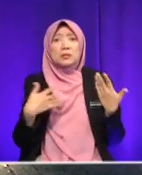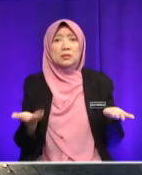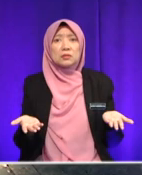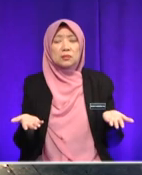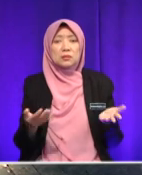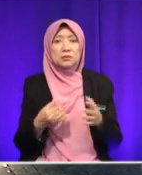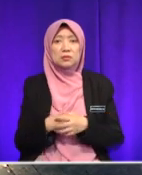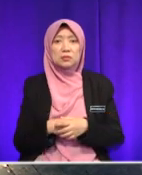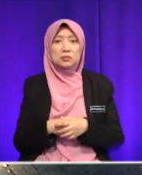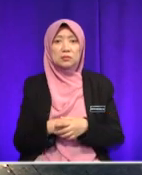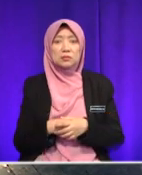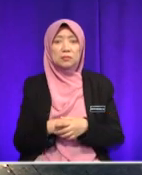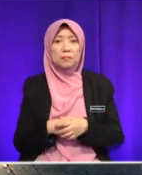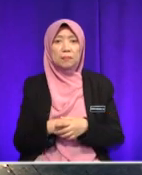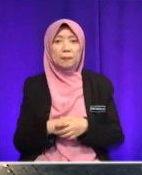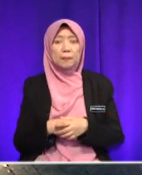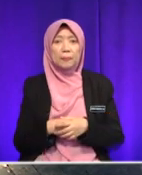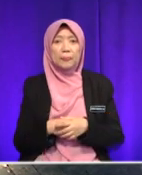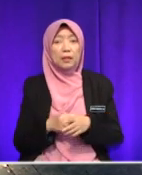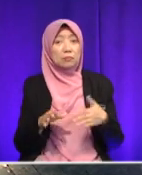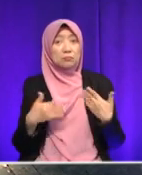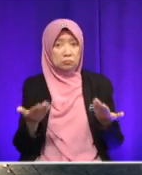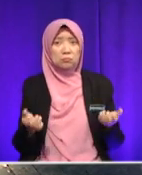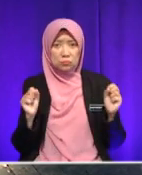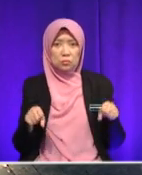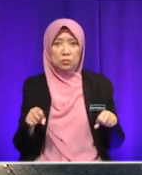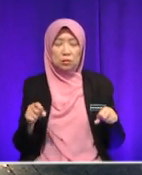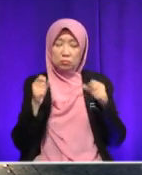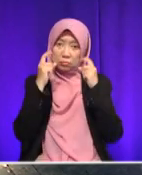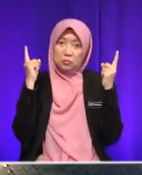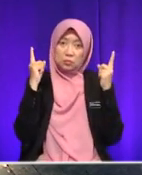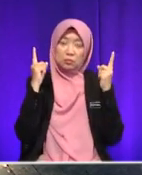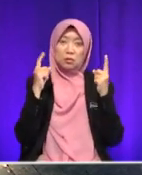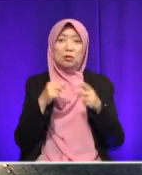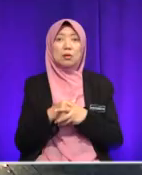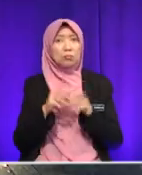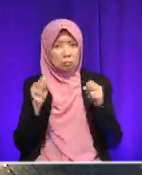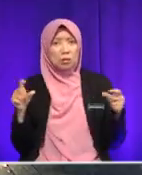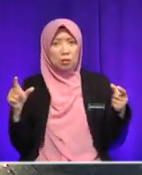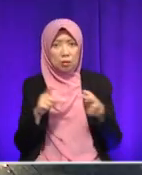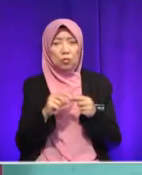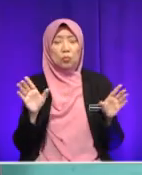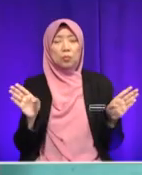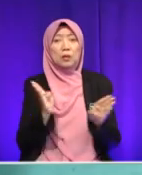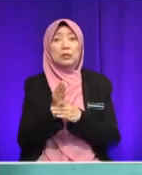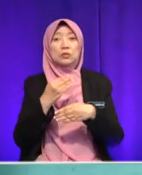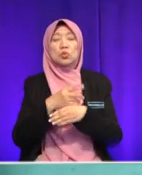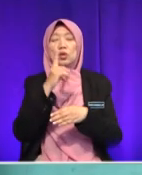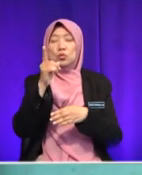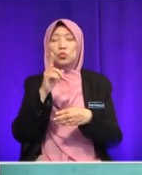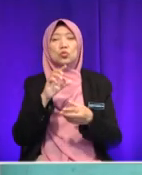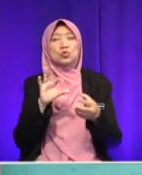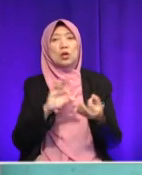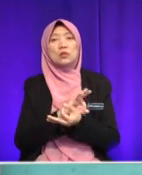Macam tu pula. Saya kita tanya-tanya ni, murid-murid di rumah pun mungkin ada yang terkejut. Betul. Kita boleh gabung membentuk satu transformasi. Itu